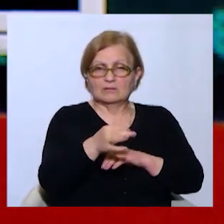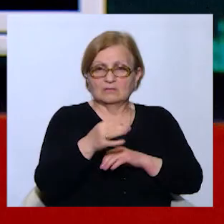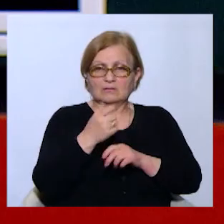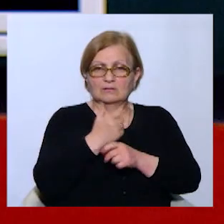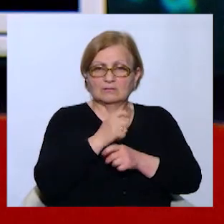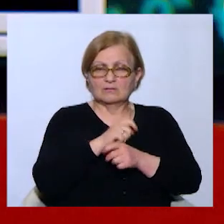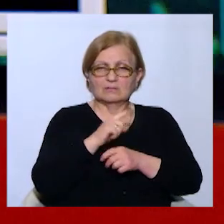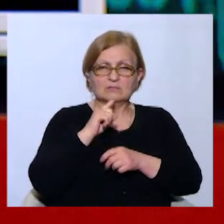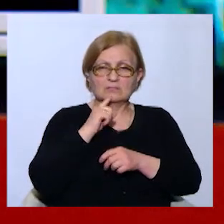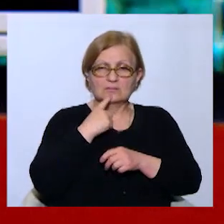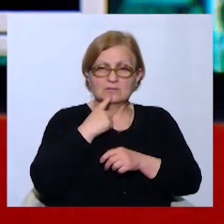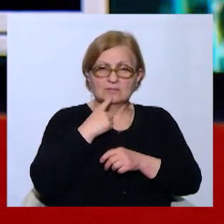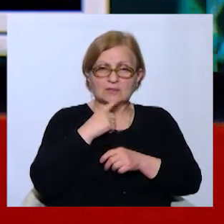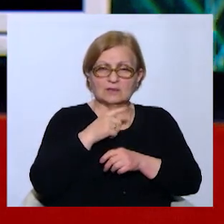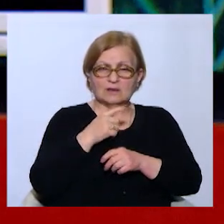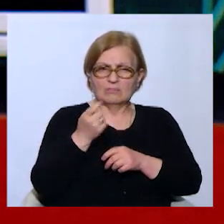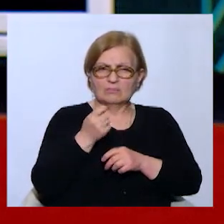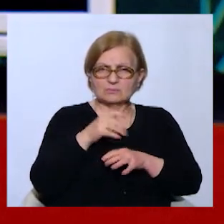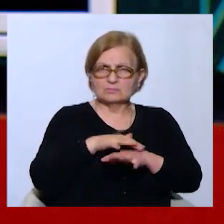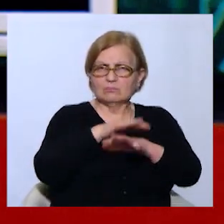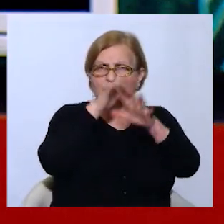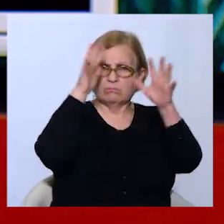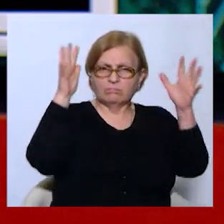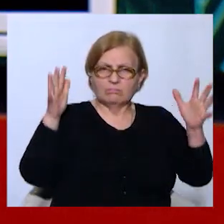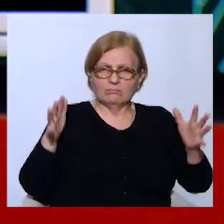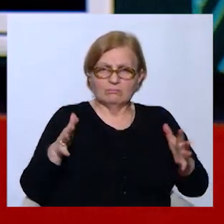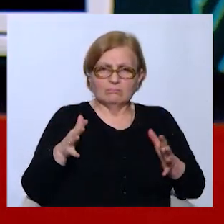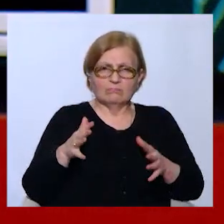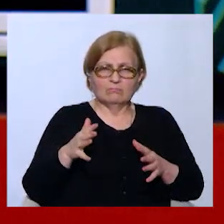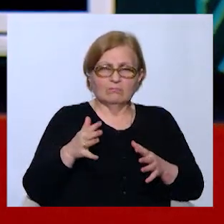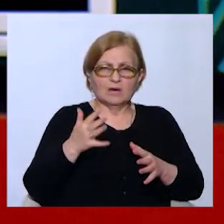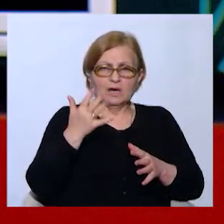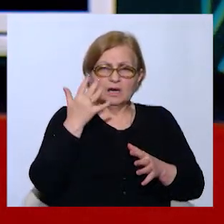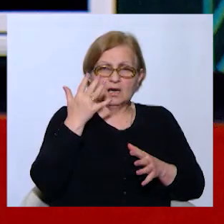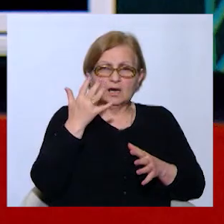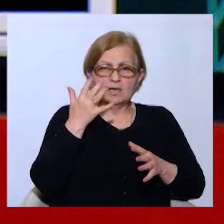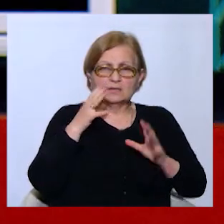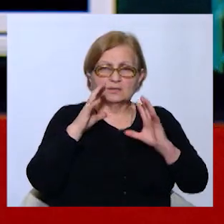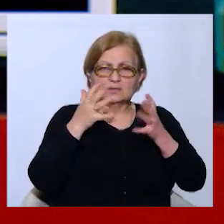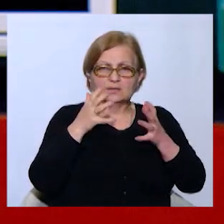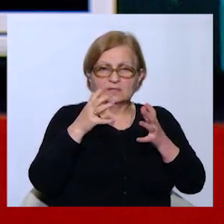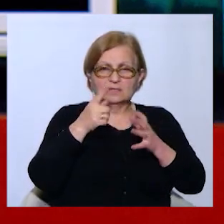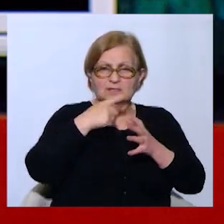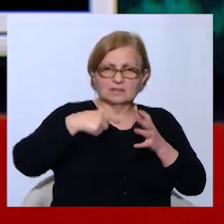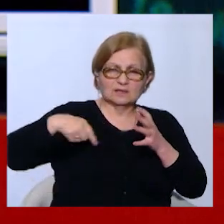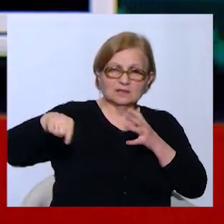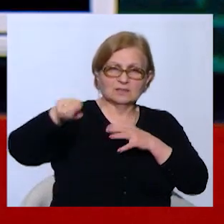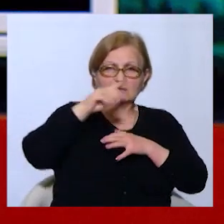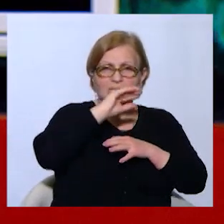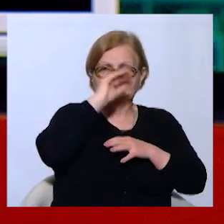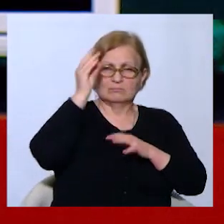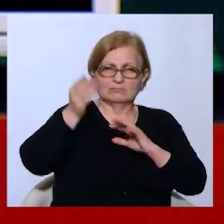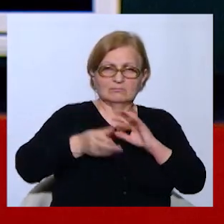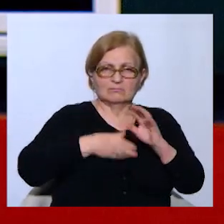ძალიან რთული არის, ანუ იმდენი ბრინჯის მარცვალი გამოვიდაო რომ დედამიწას 5 სანტიმეტრით და სისქით დაფარავსო. და ამ